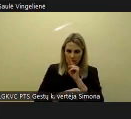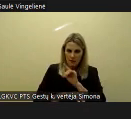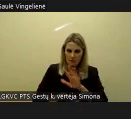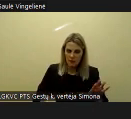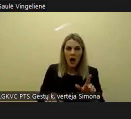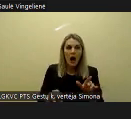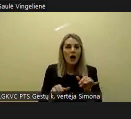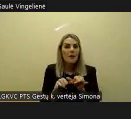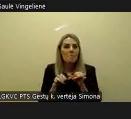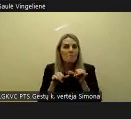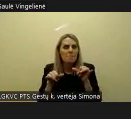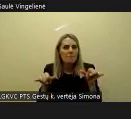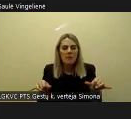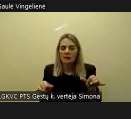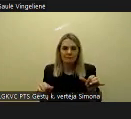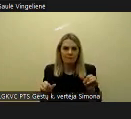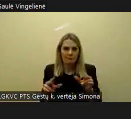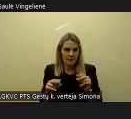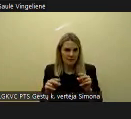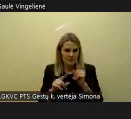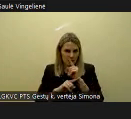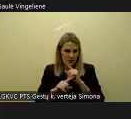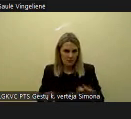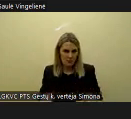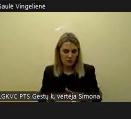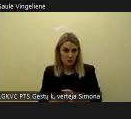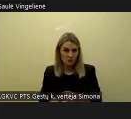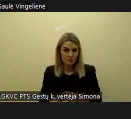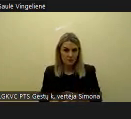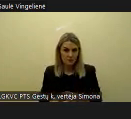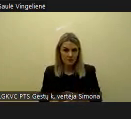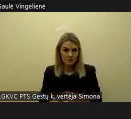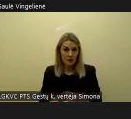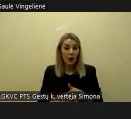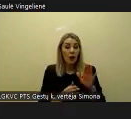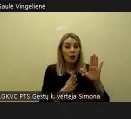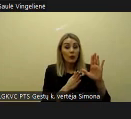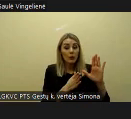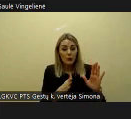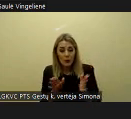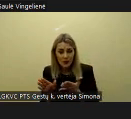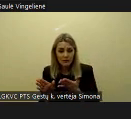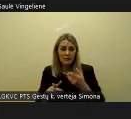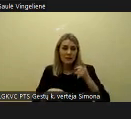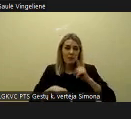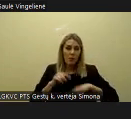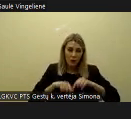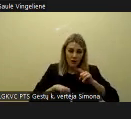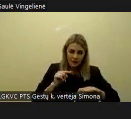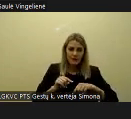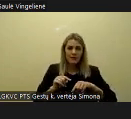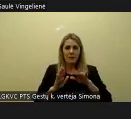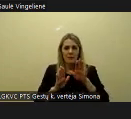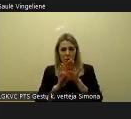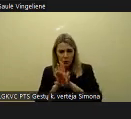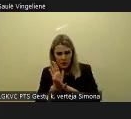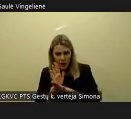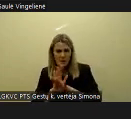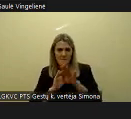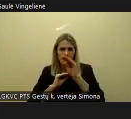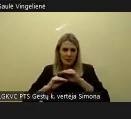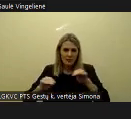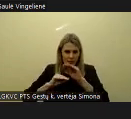nebebūti tokia sėkminga. Nuoseklumas tarp politikos turinio, tarp programos ir dėstymo arba